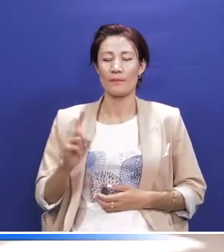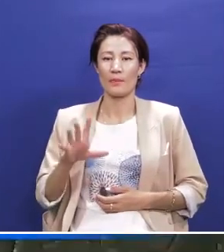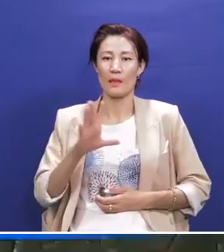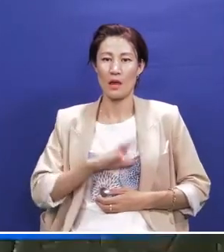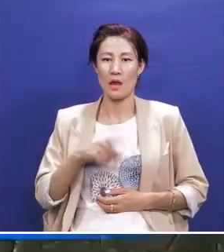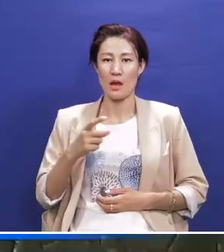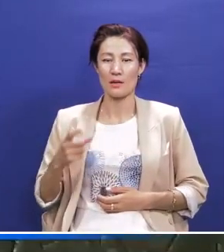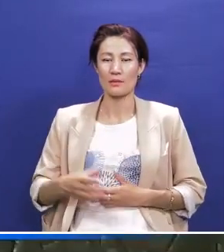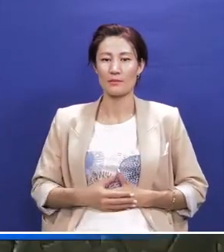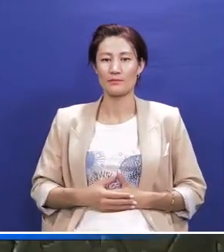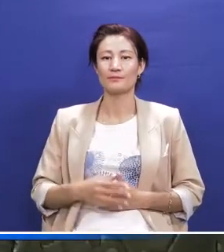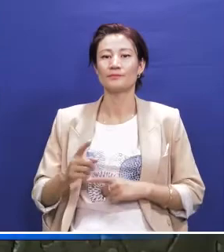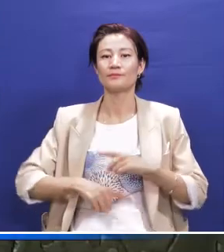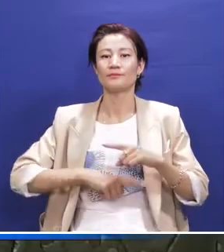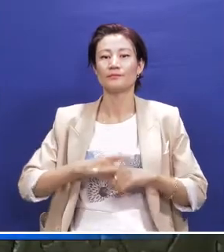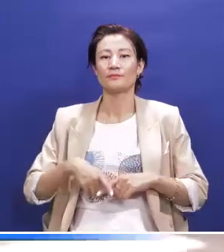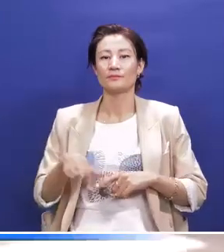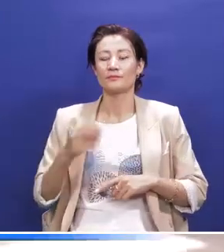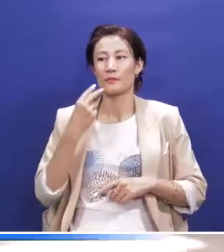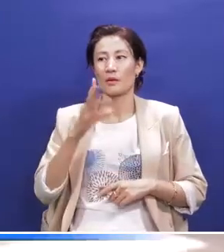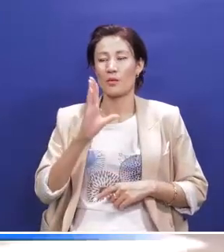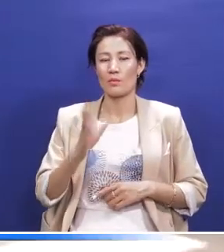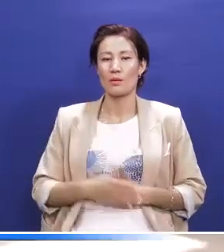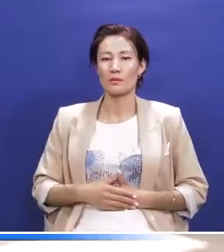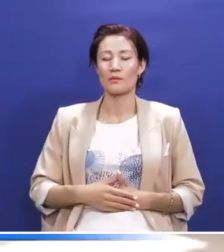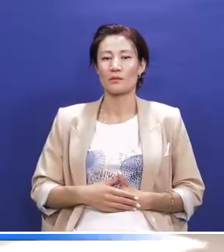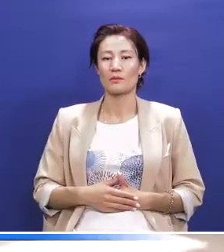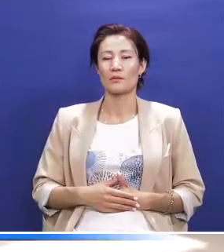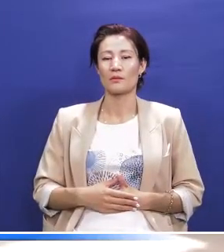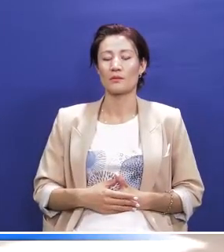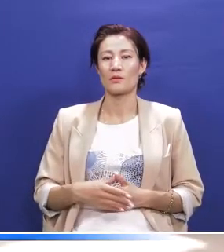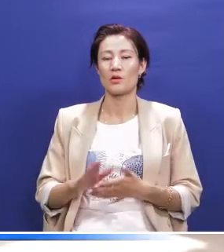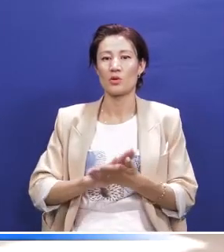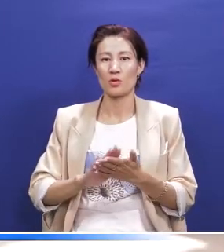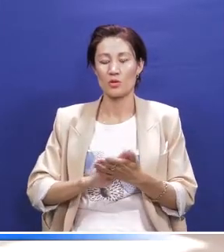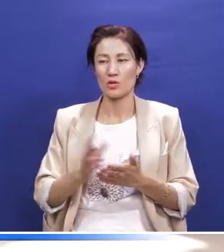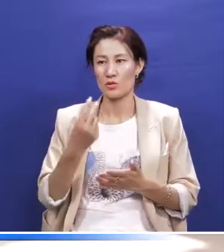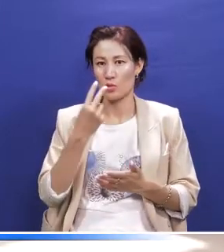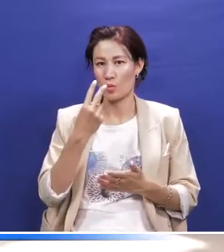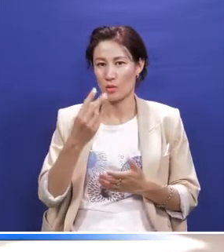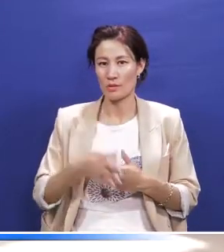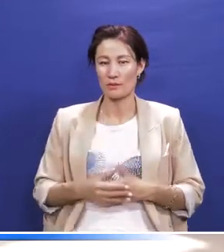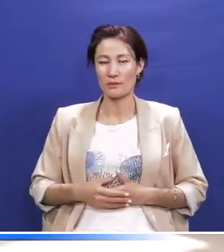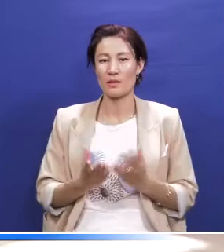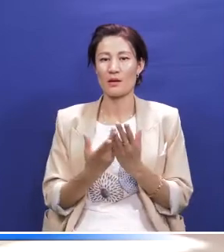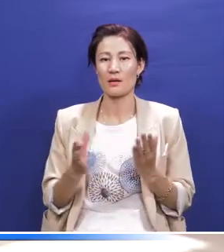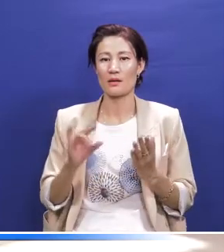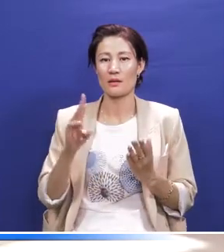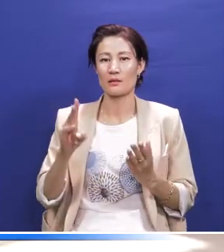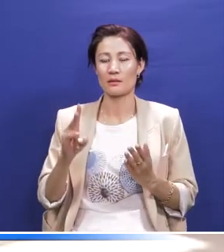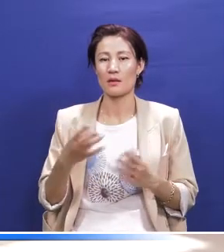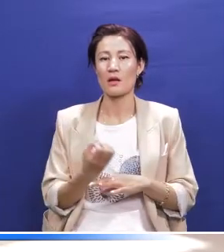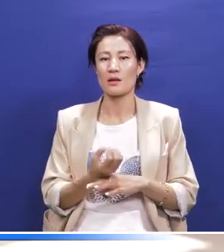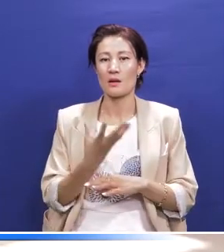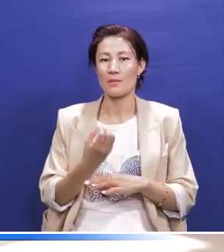бұл адамның қолы. Келген кісілер сипап көріп жатады, ұстап көріп жатады, түртіп көріп жатады. Оның барлығы бұндай өте